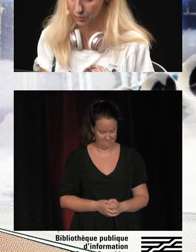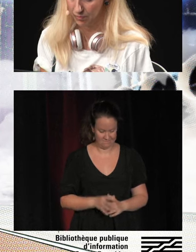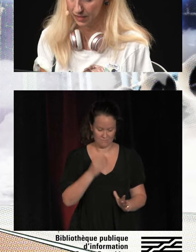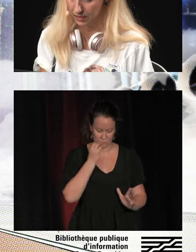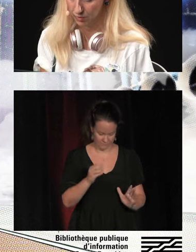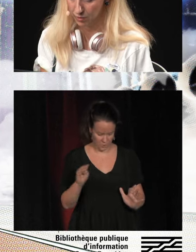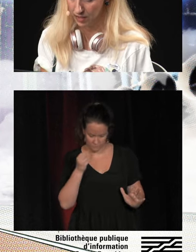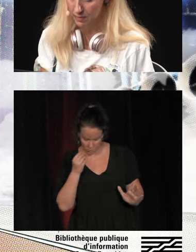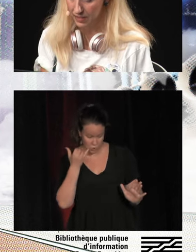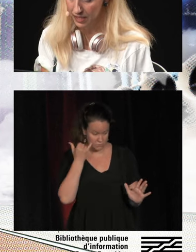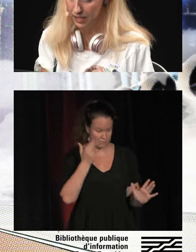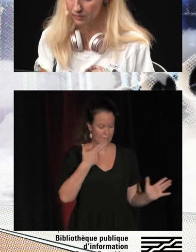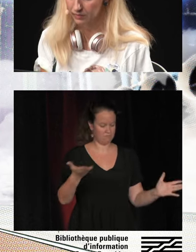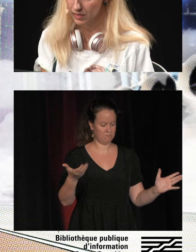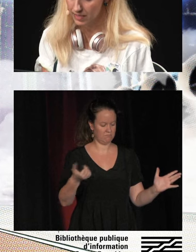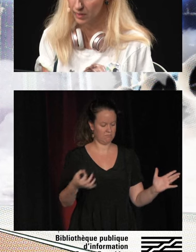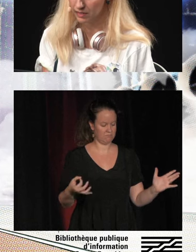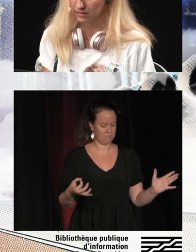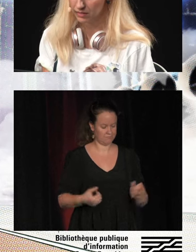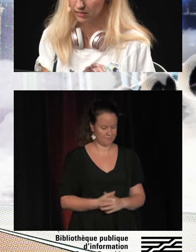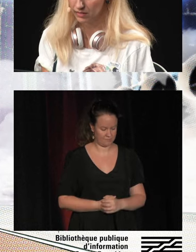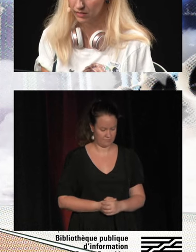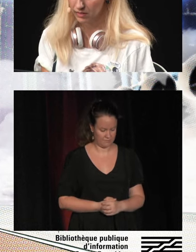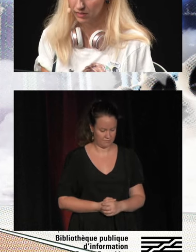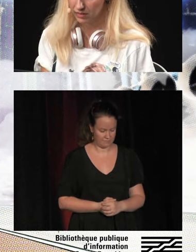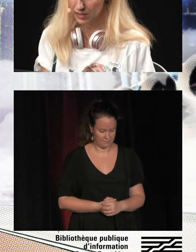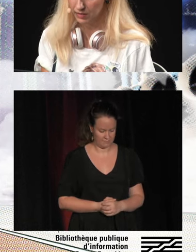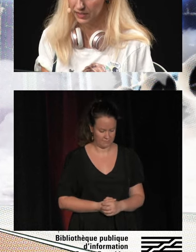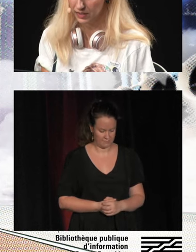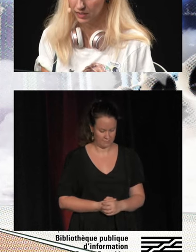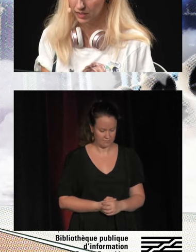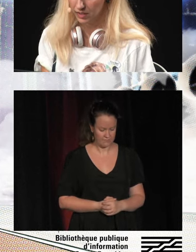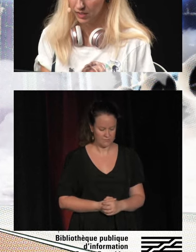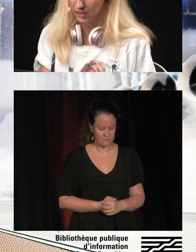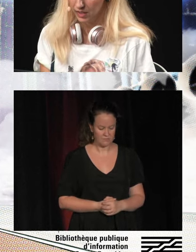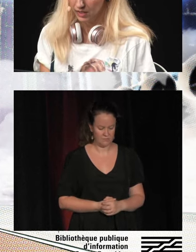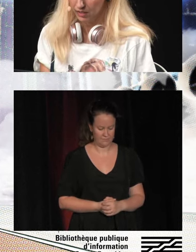Bien. Toi, tu vas là. Toi, tu vas... Ah, bah c'est bien, ça. Ça, c'est bien. Ça, on valide.